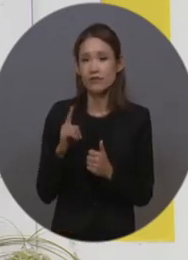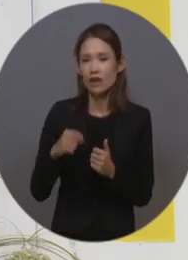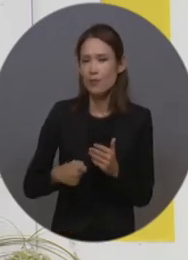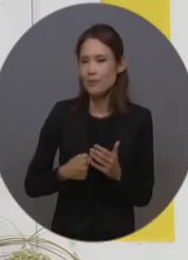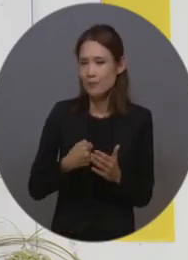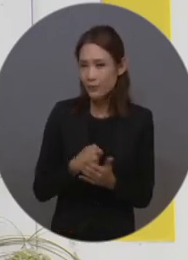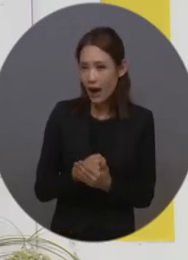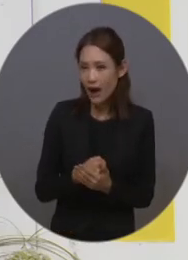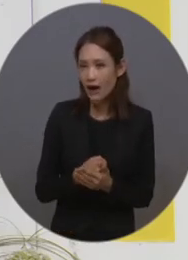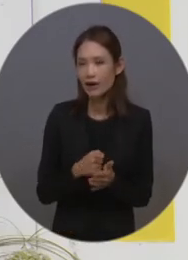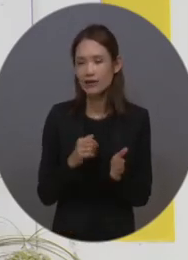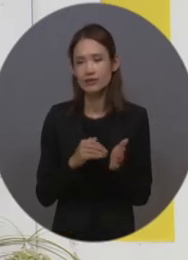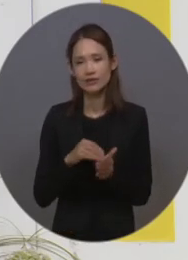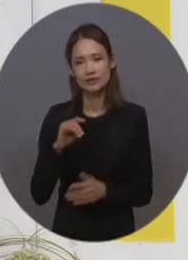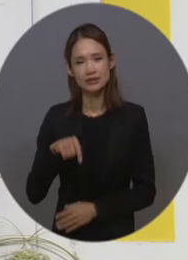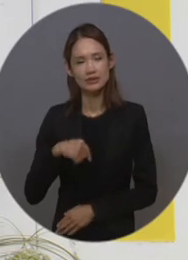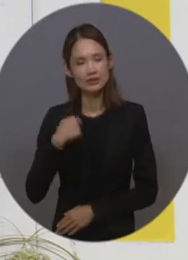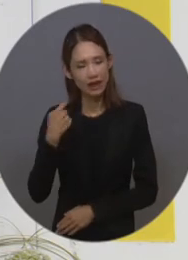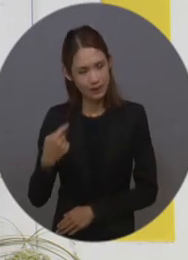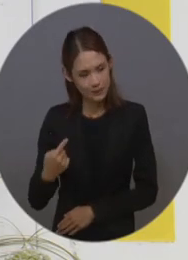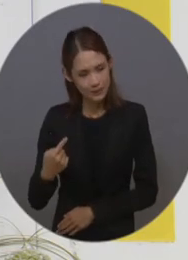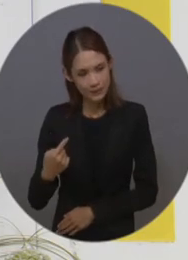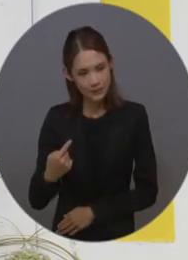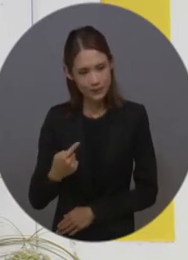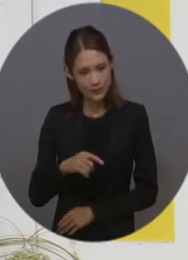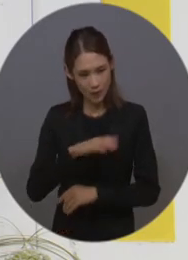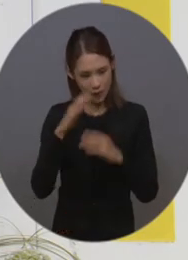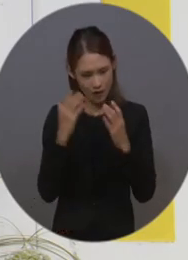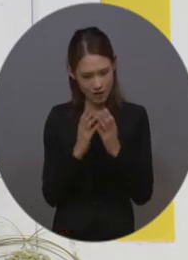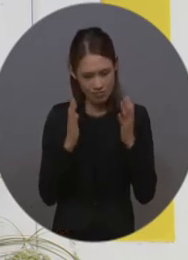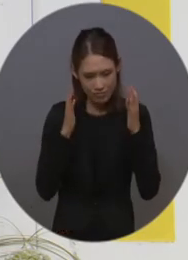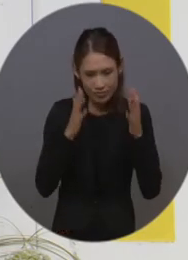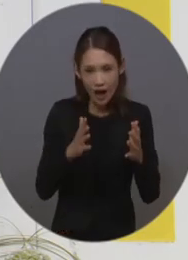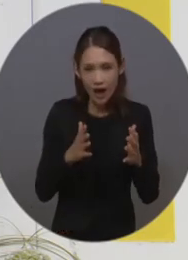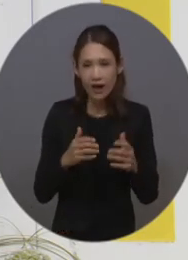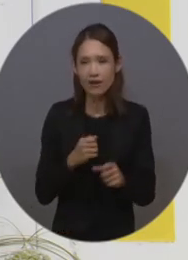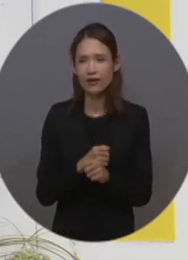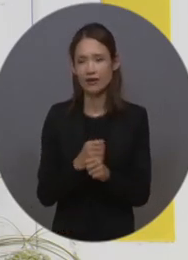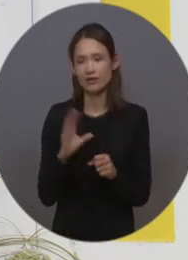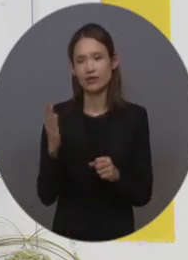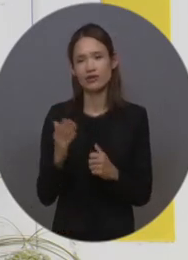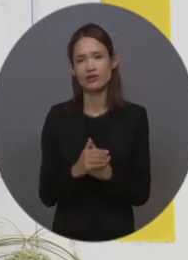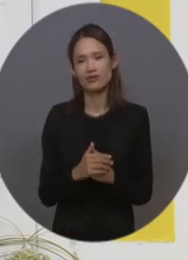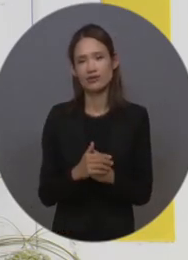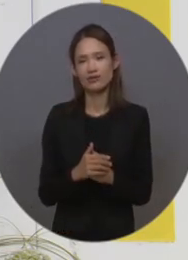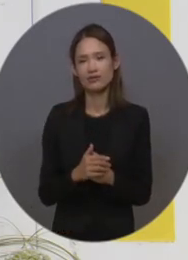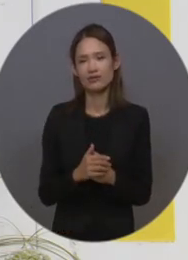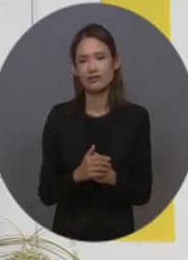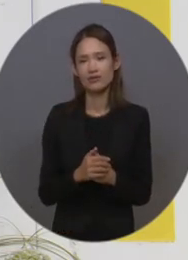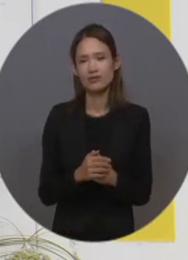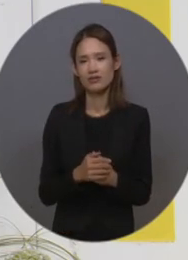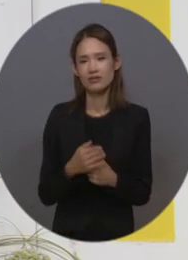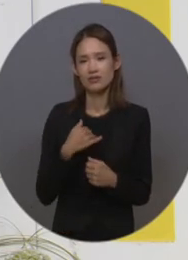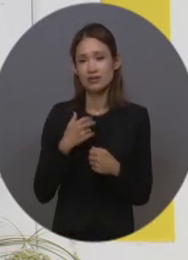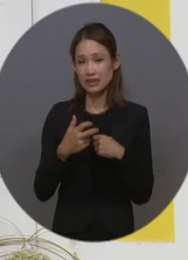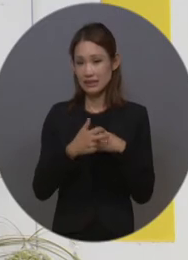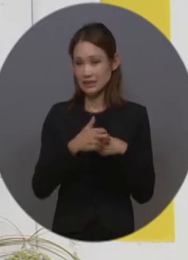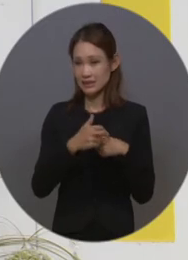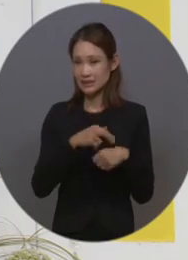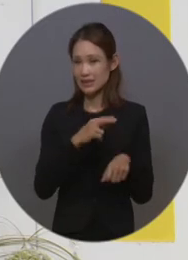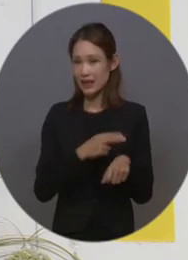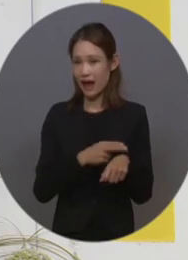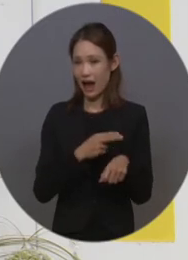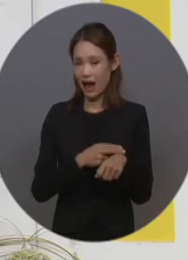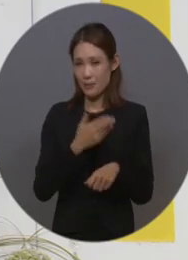결단이 있어야 거기에 모든 것을 올인하게 되는 거 아니겠습니까? 네. 저는 제가 이제 의사가 될